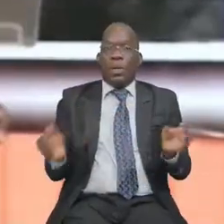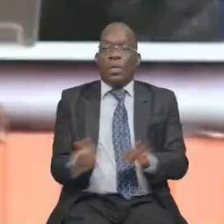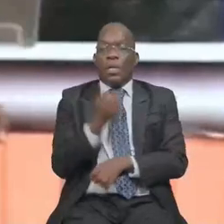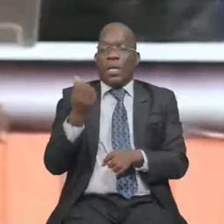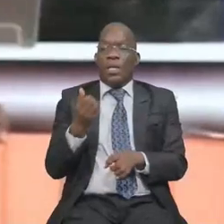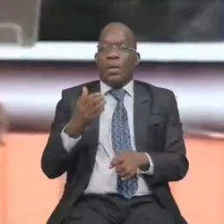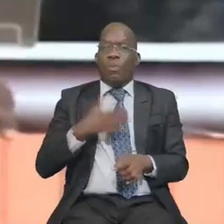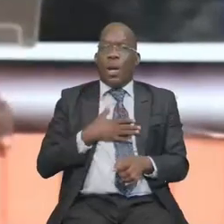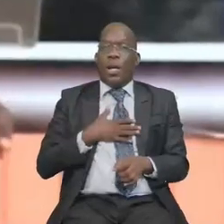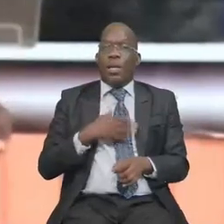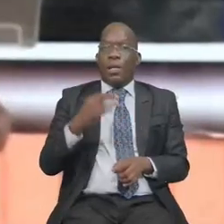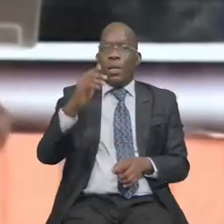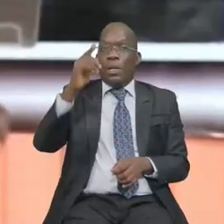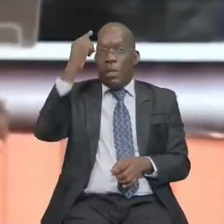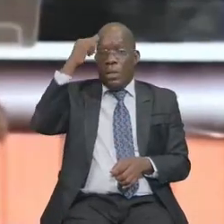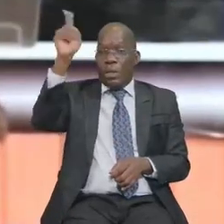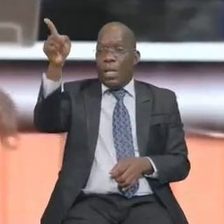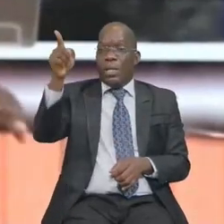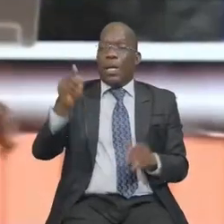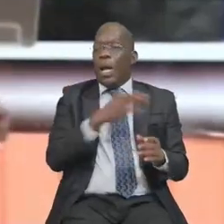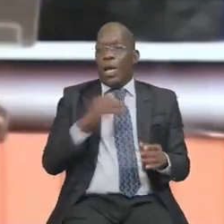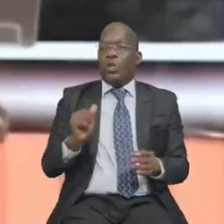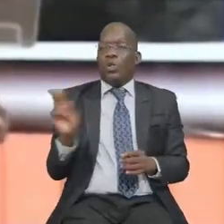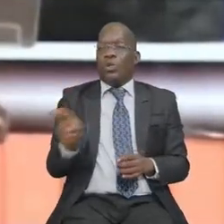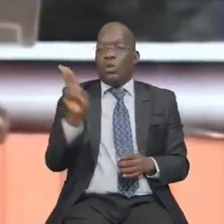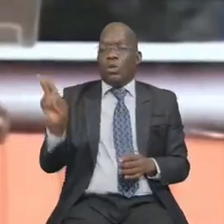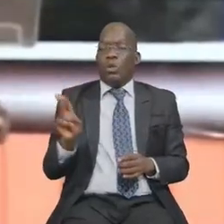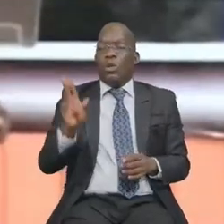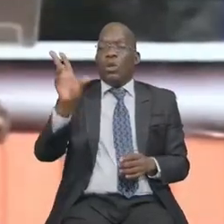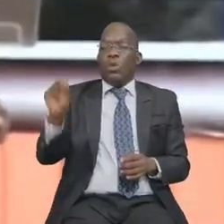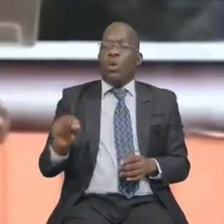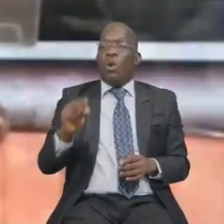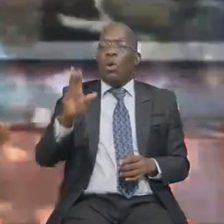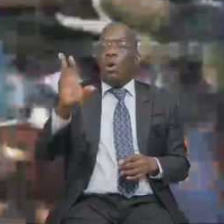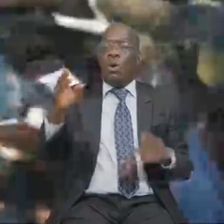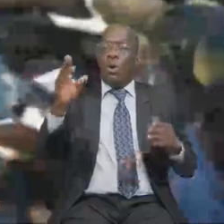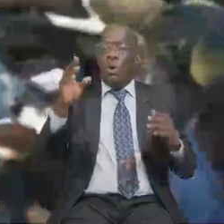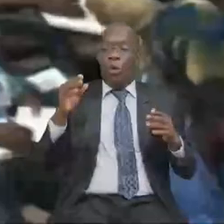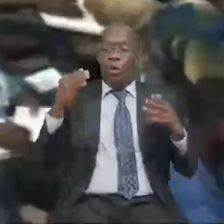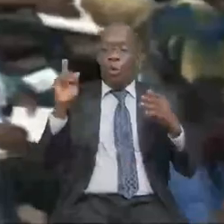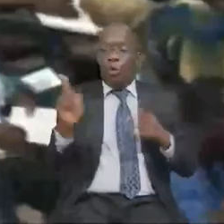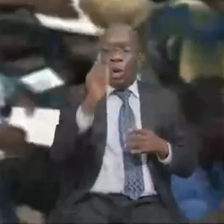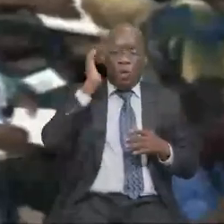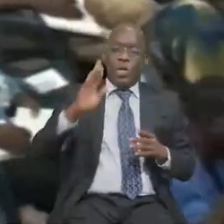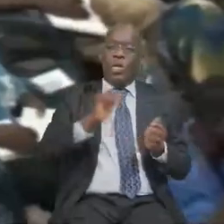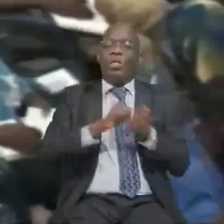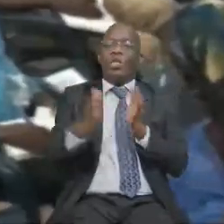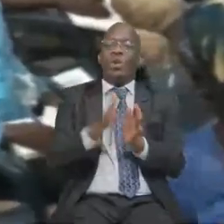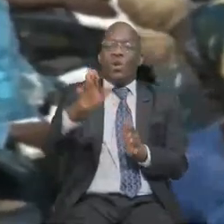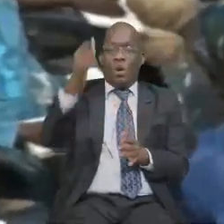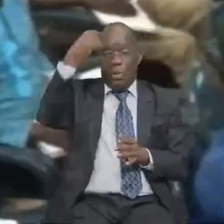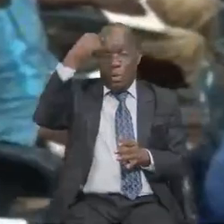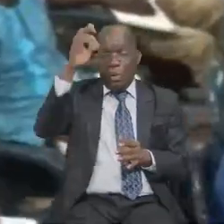Prends mon intellect et utilise-le. Personne ne va enfermer ton cerveau. Personne ne va enfermer